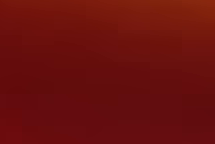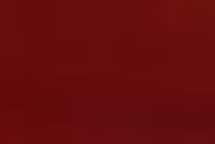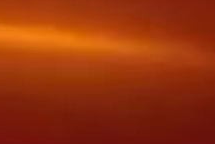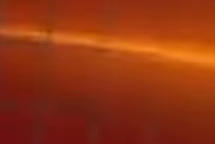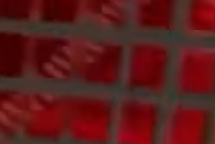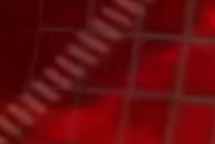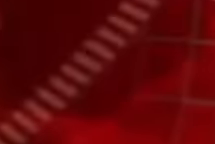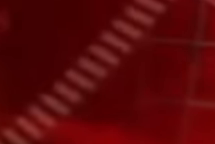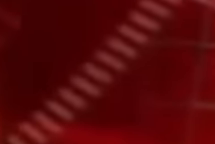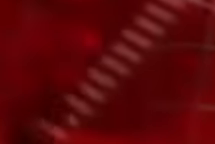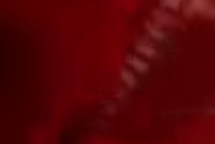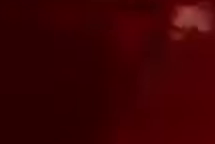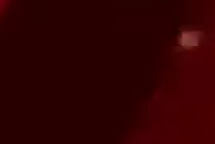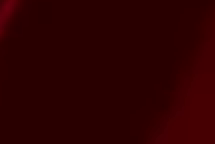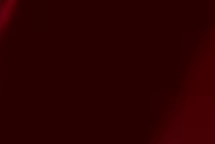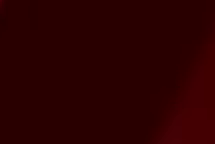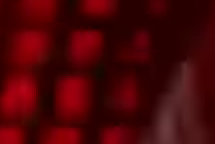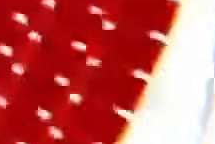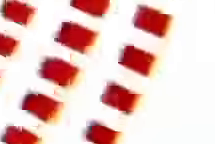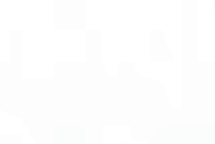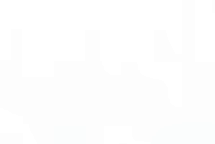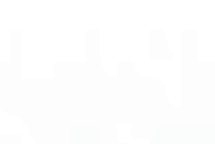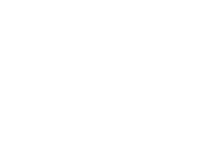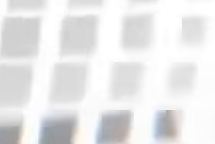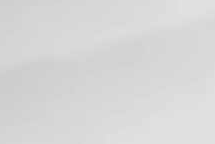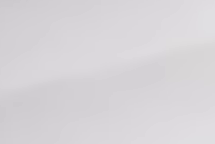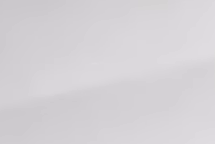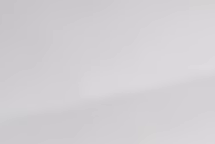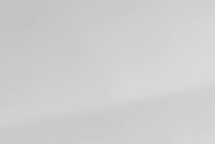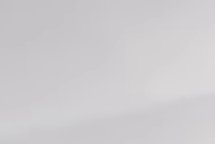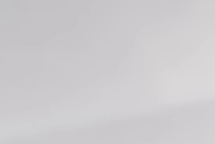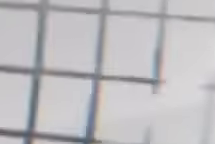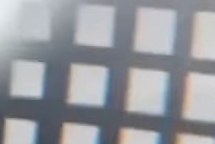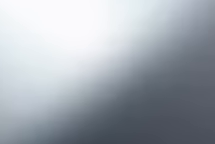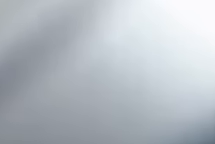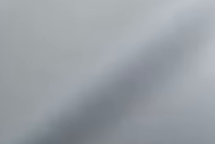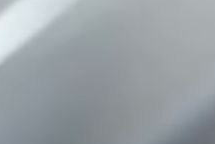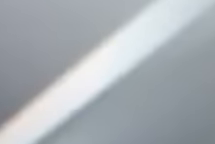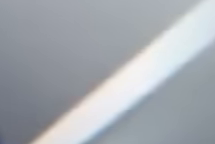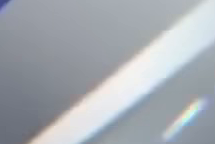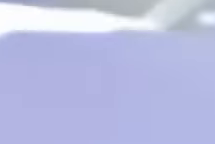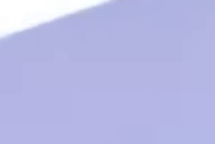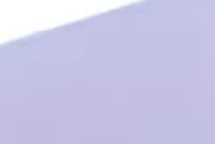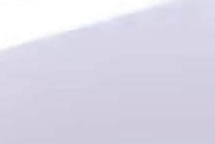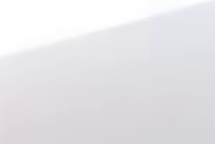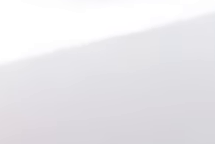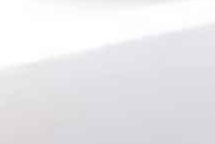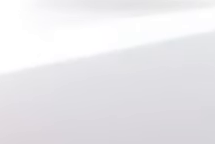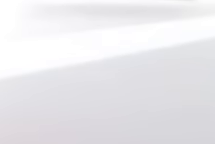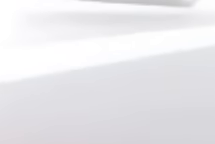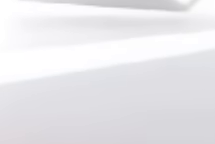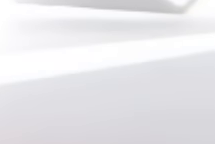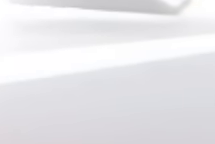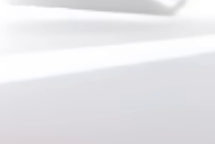live mula sa GMA Network Center. 20 taon nang nakatutok.